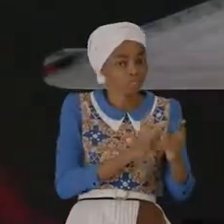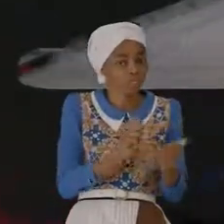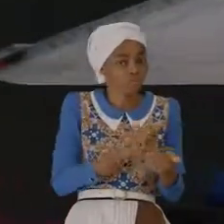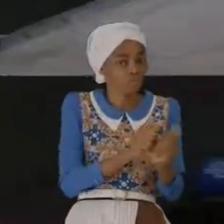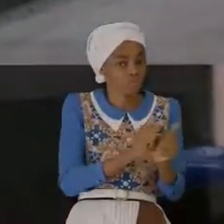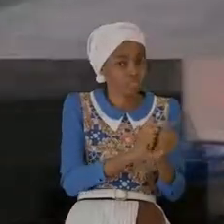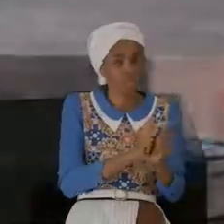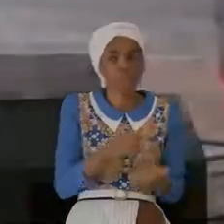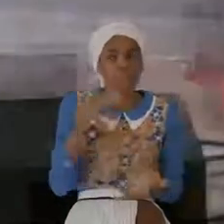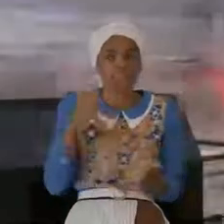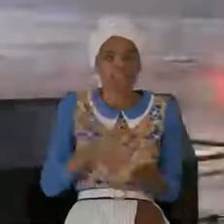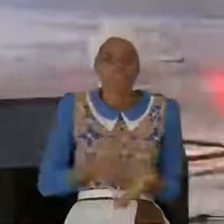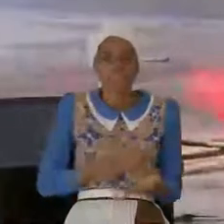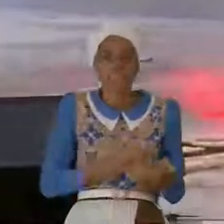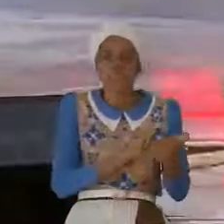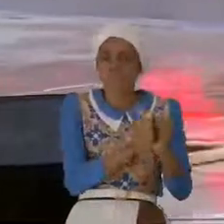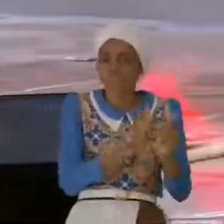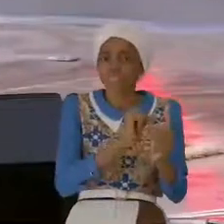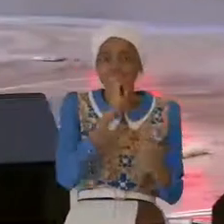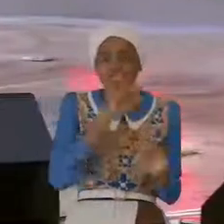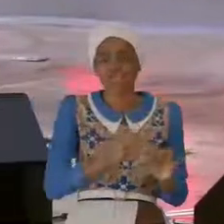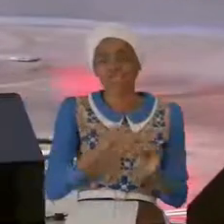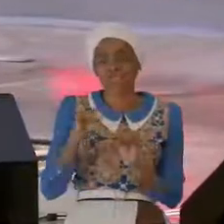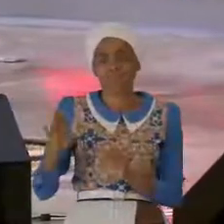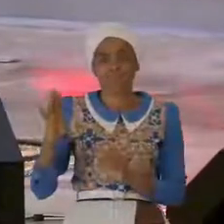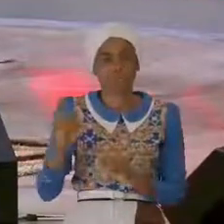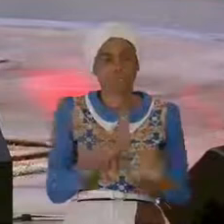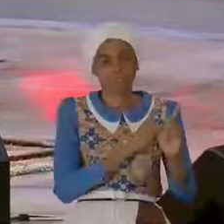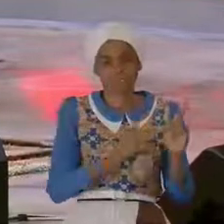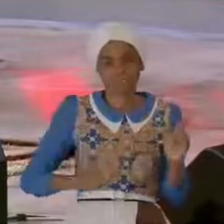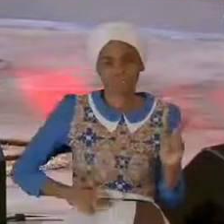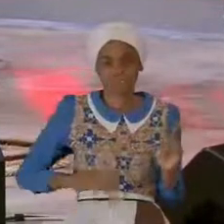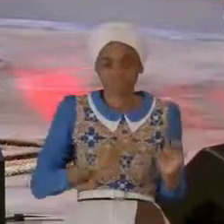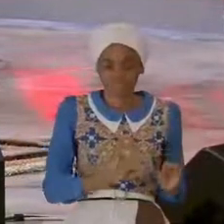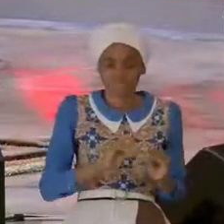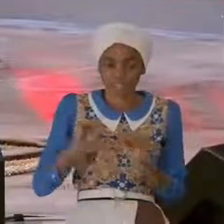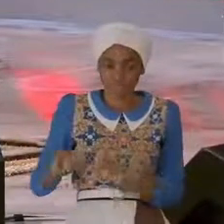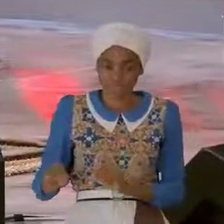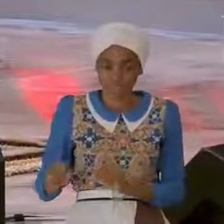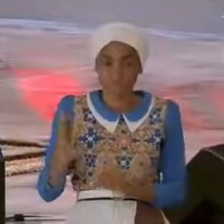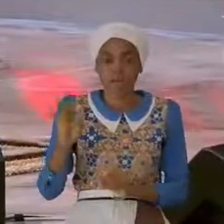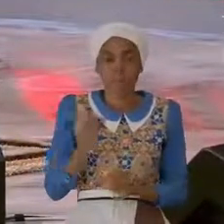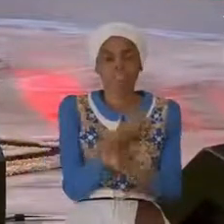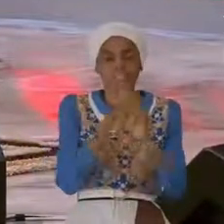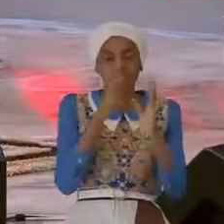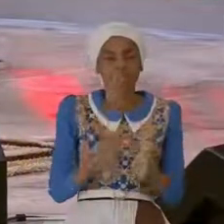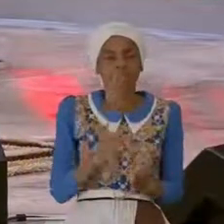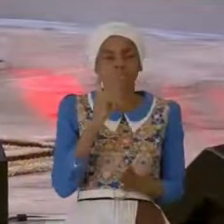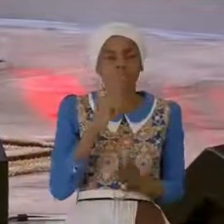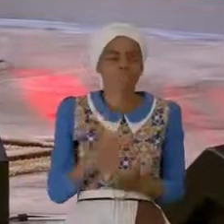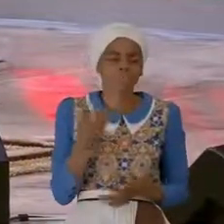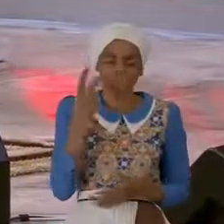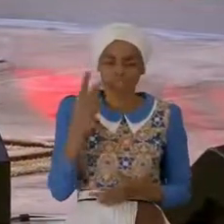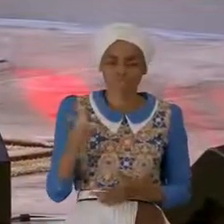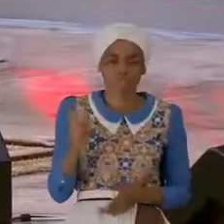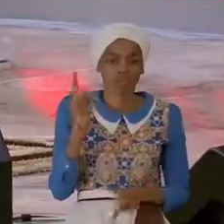engagez dans la course chrétienne, cette course chrétienne inaugurée par le Seigneur, qui a été mise par le Seigneur, alors on